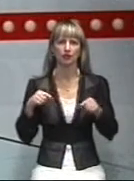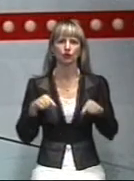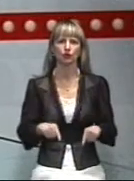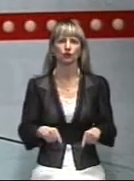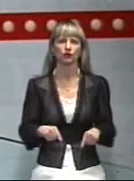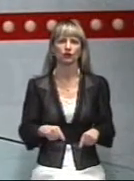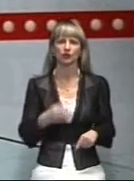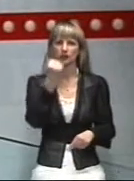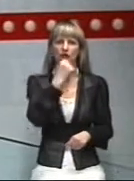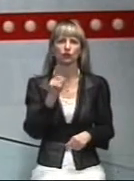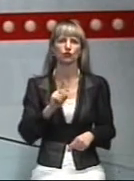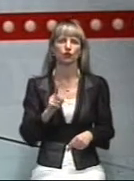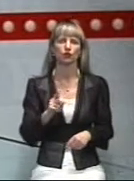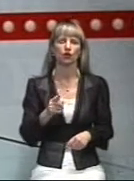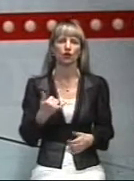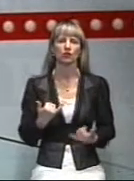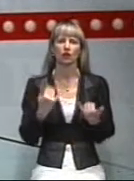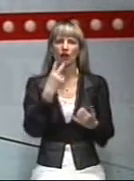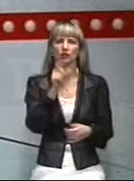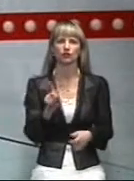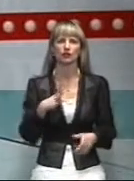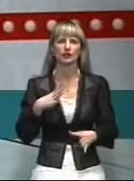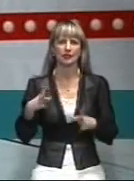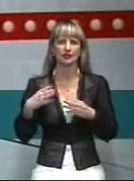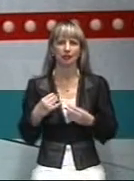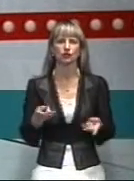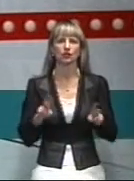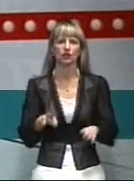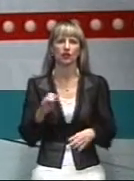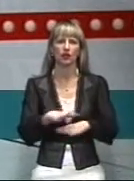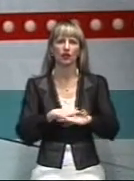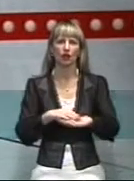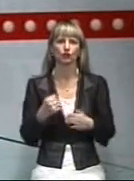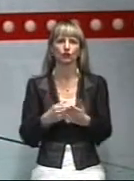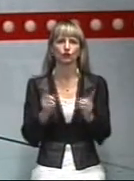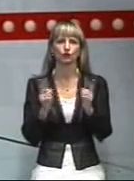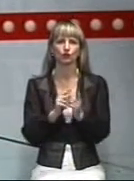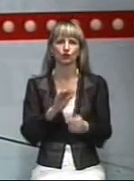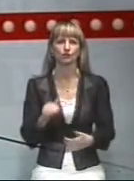студії. Дякую шановним телеглядачам, що були з нами. Залишайтеся Суспільним. До побачення.